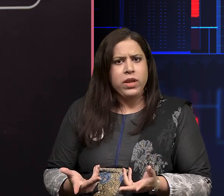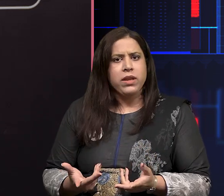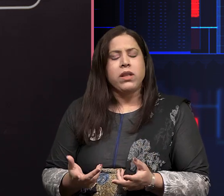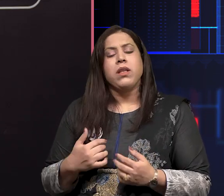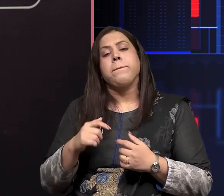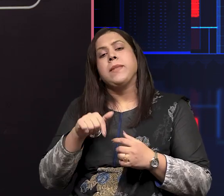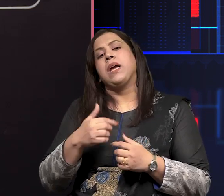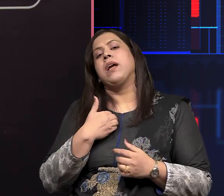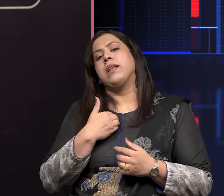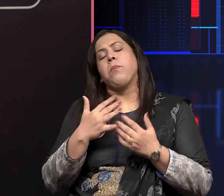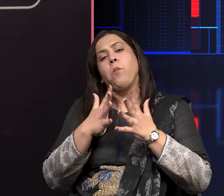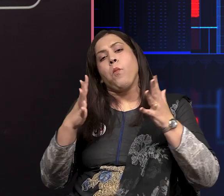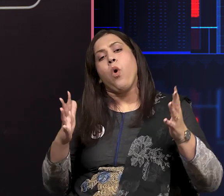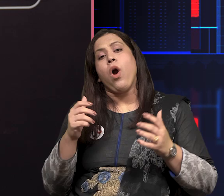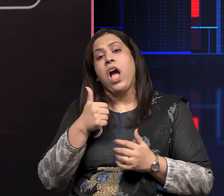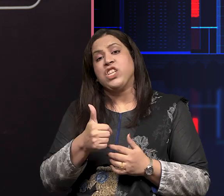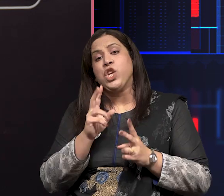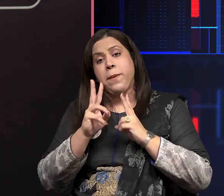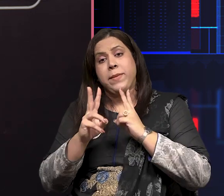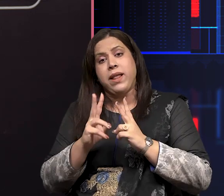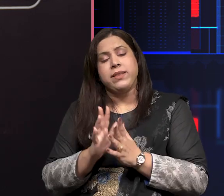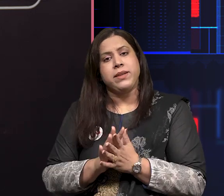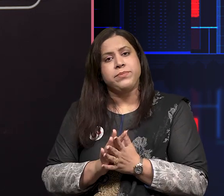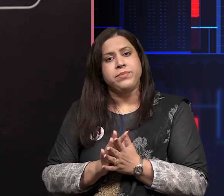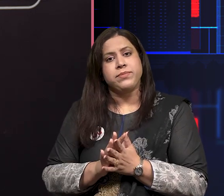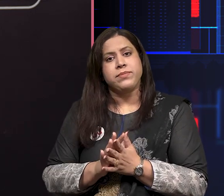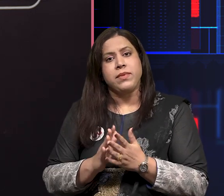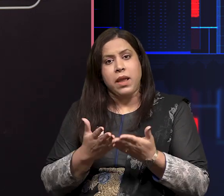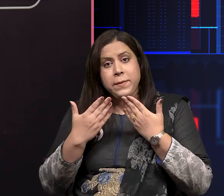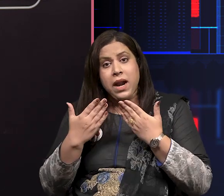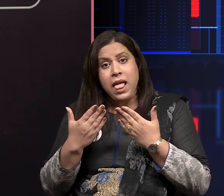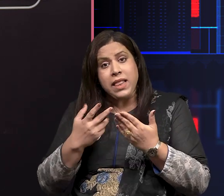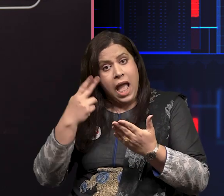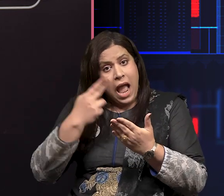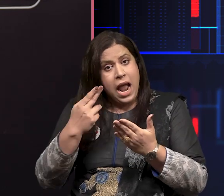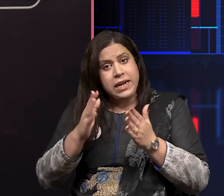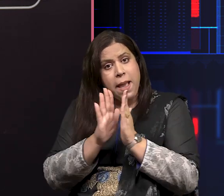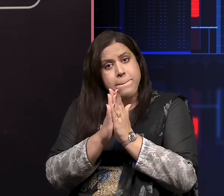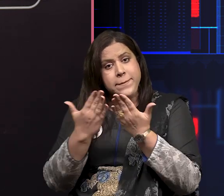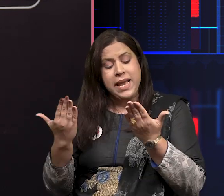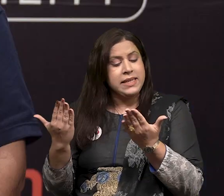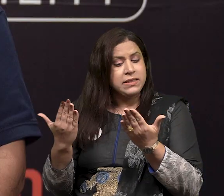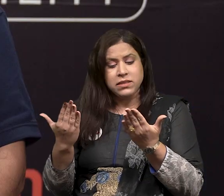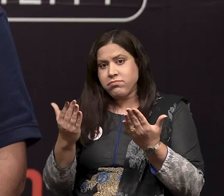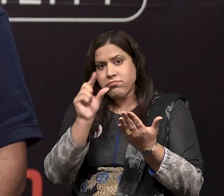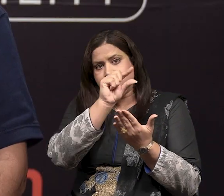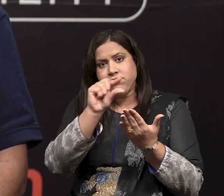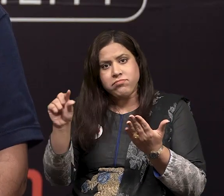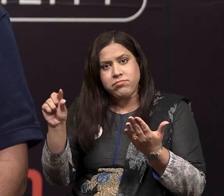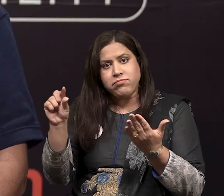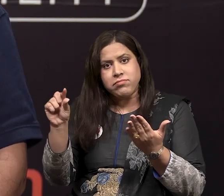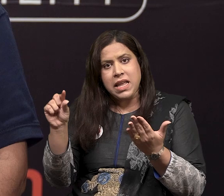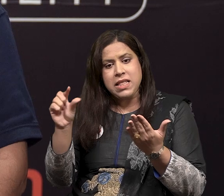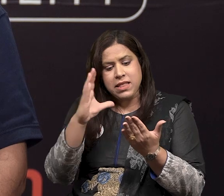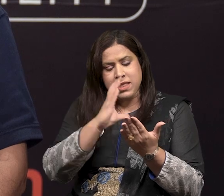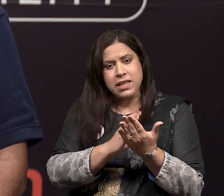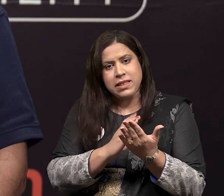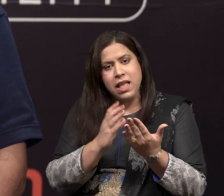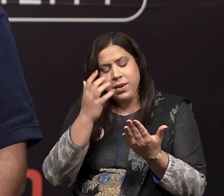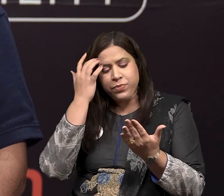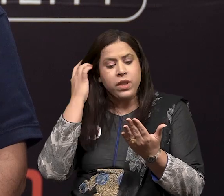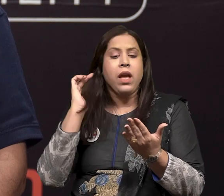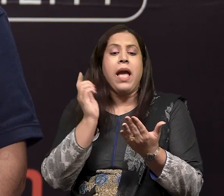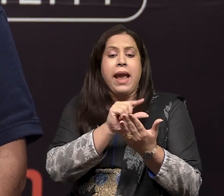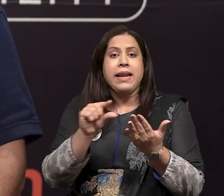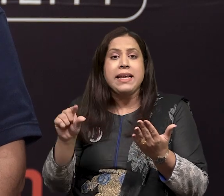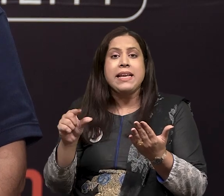वो मैंने एक बड़ा अच्छा कहीं कोट एक पढ़ा था कि एक आर्ट मैगज़ीन के ऊपर एक ऐसे था, तो